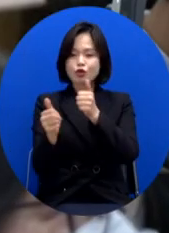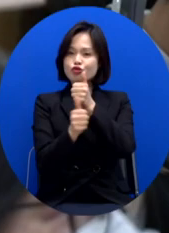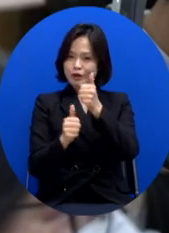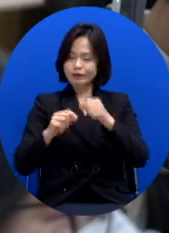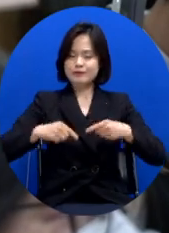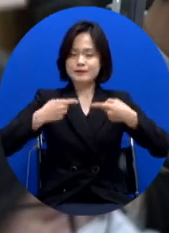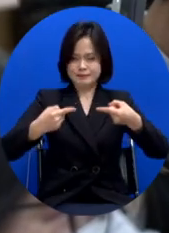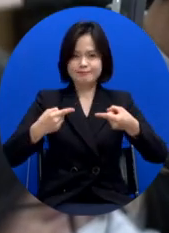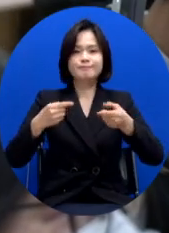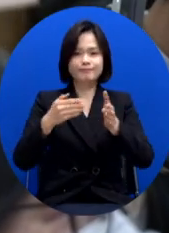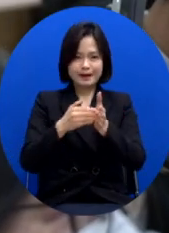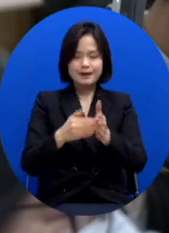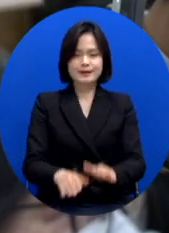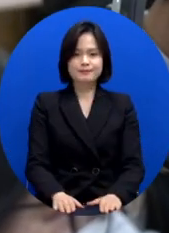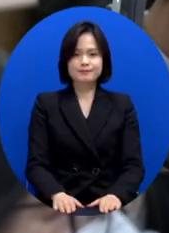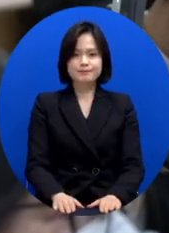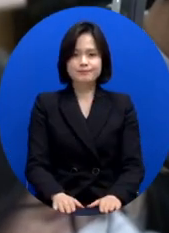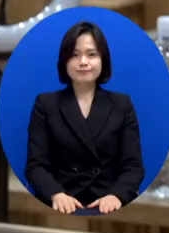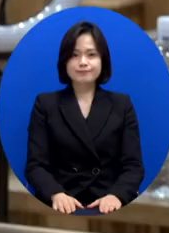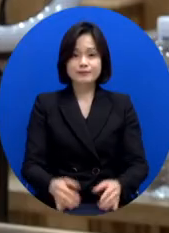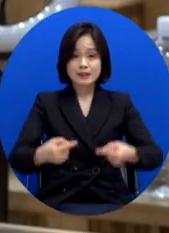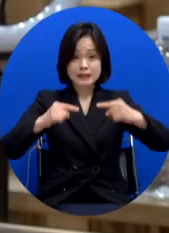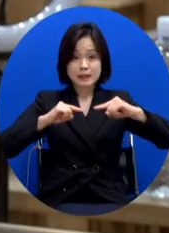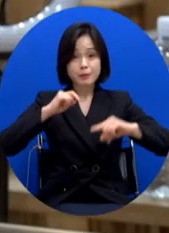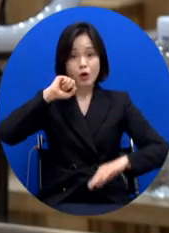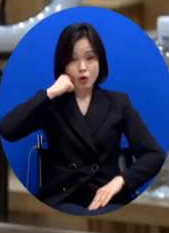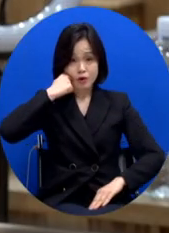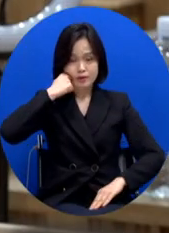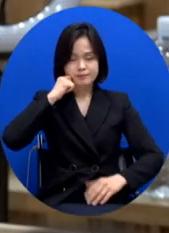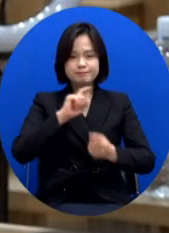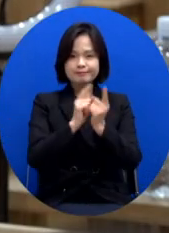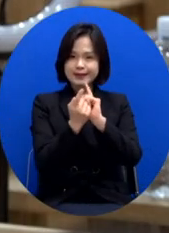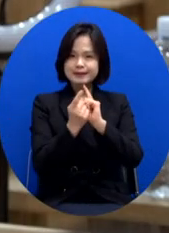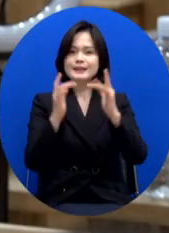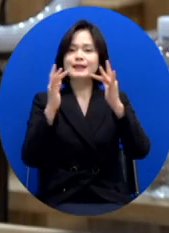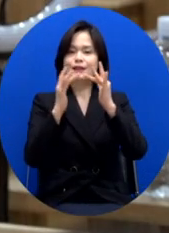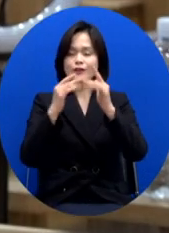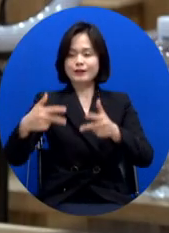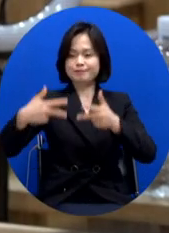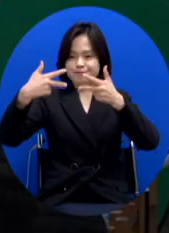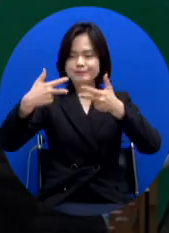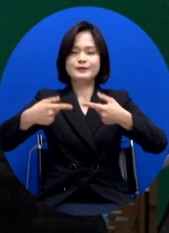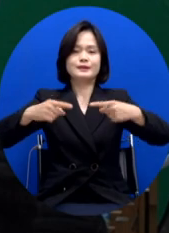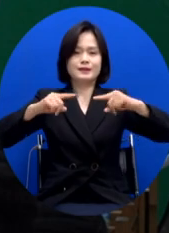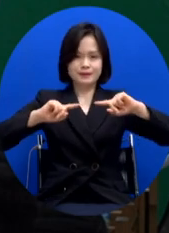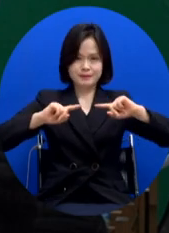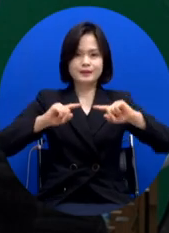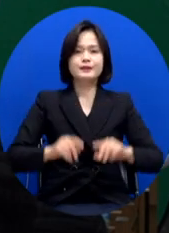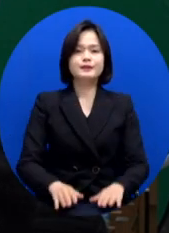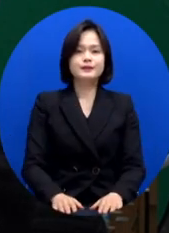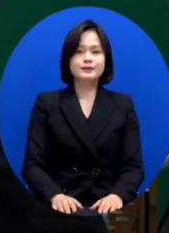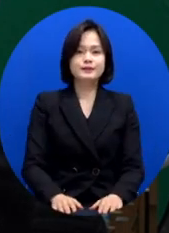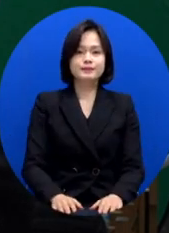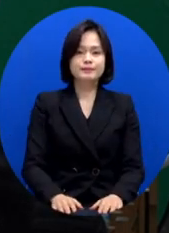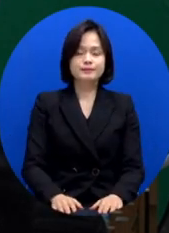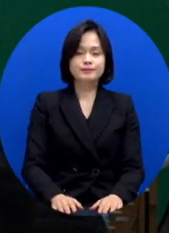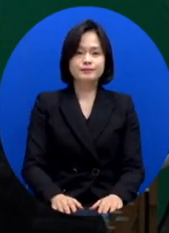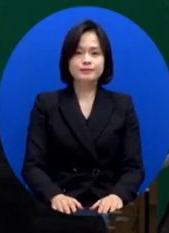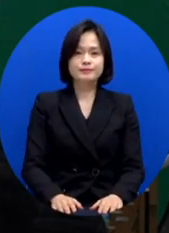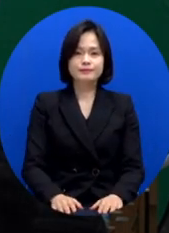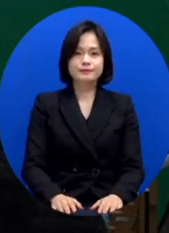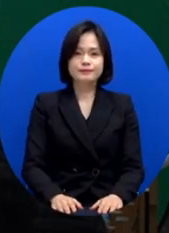참여했습니다. 현장 참석이 어려운 이들은 유튜브를 통해 온라인으로 참여했습니다. 세미나에서는